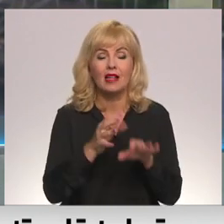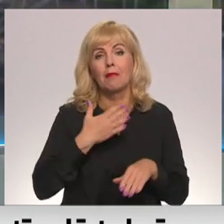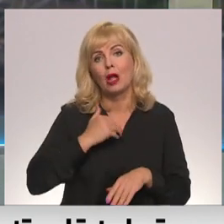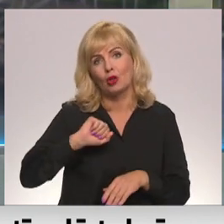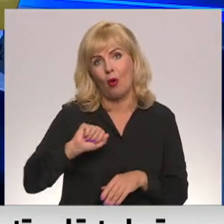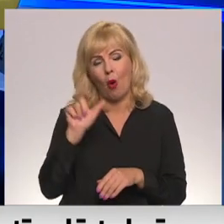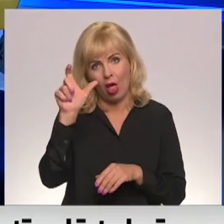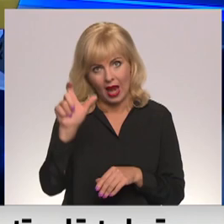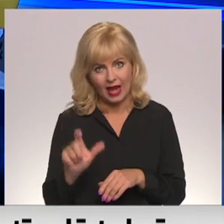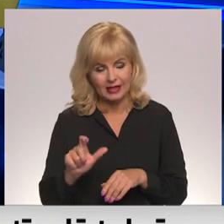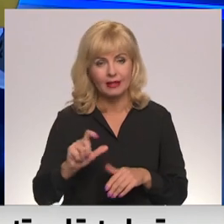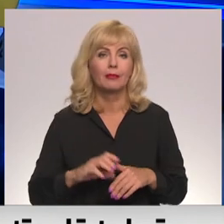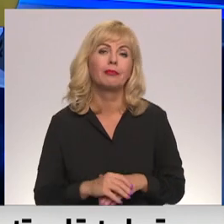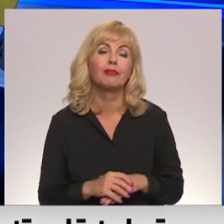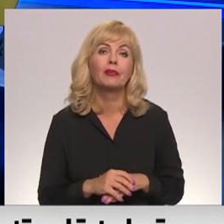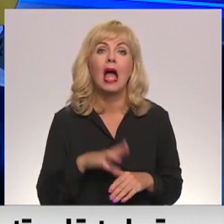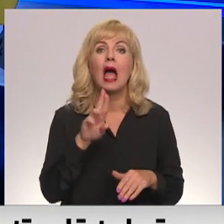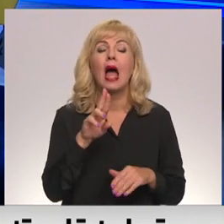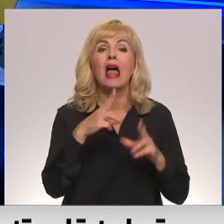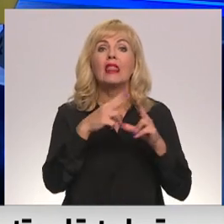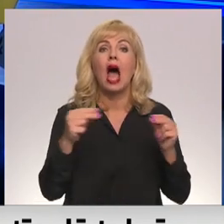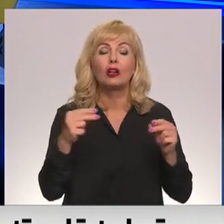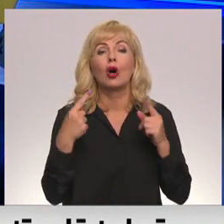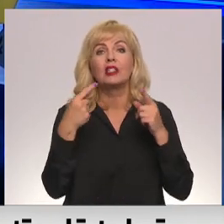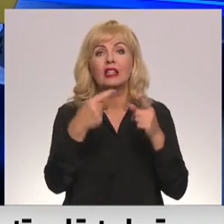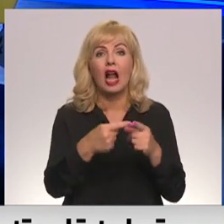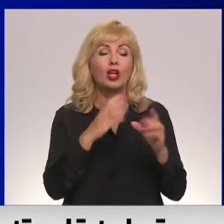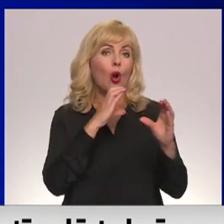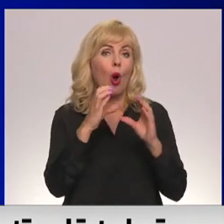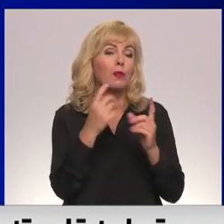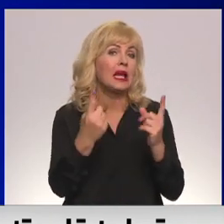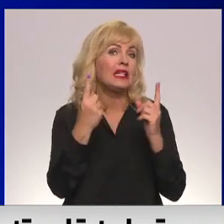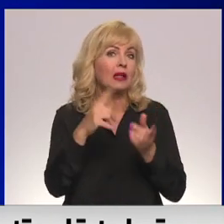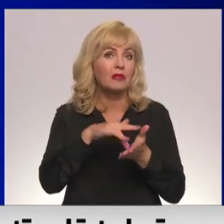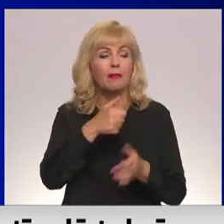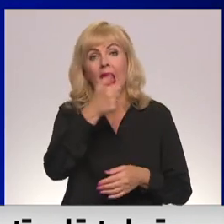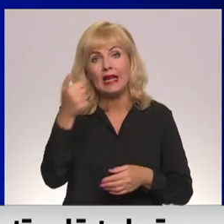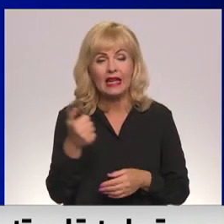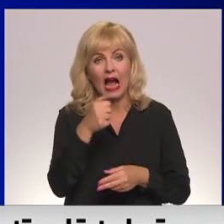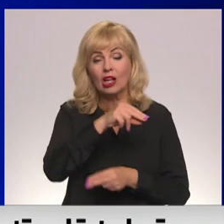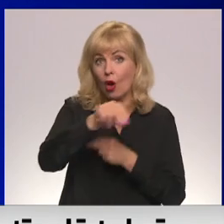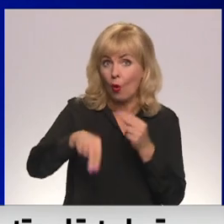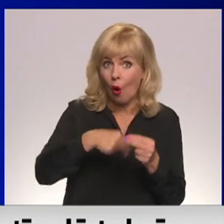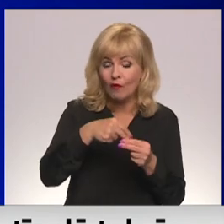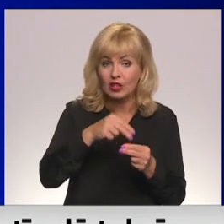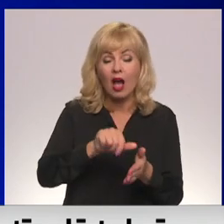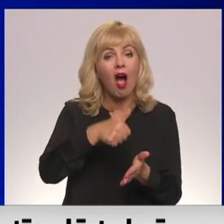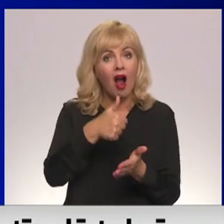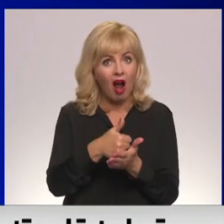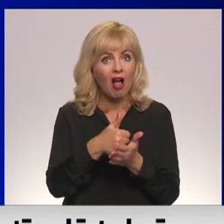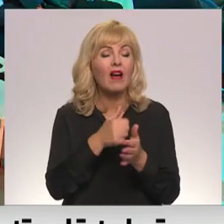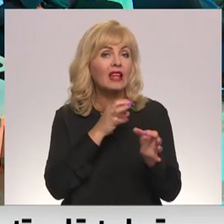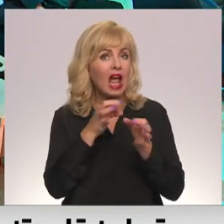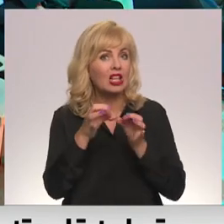Amoliņš. NATO strateģiskās komunikācijas izcilības centra rīgadējā konferencē starp galvenajiem diskusiju